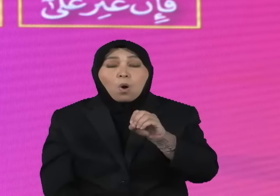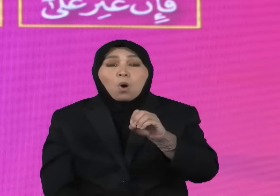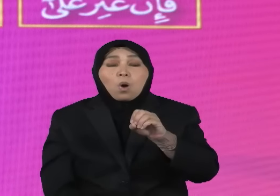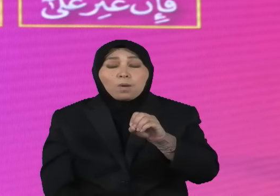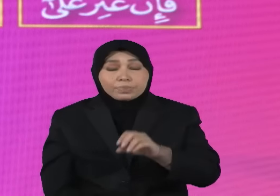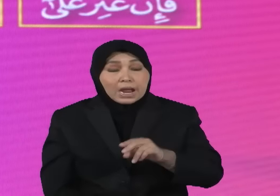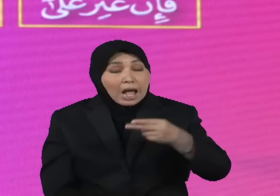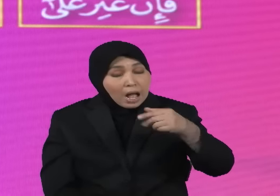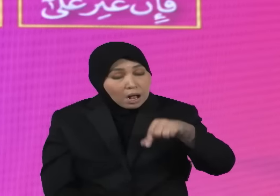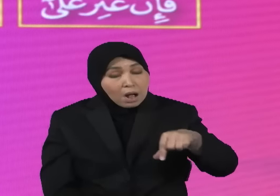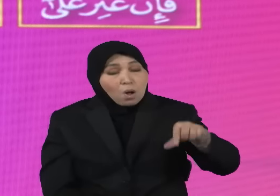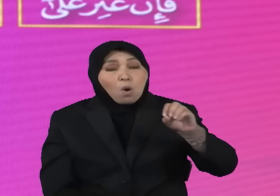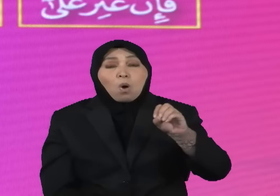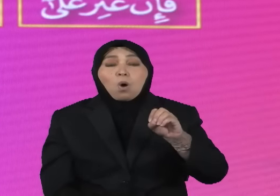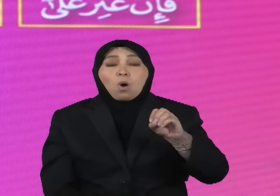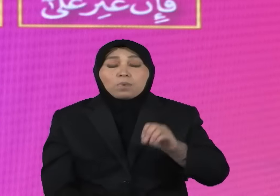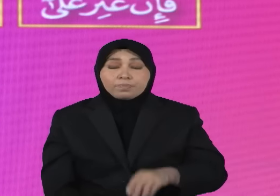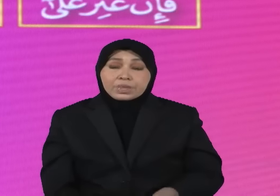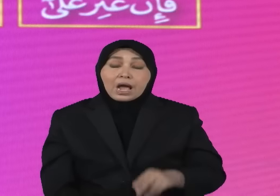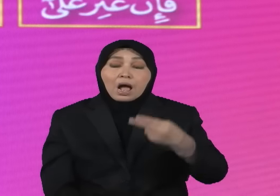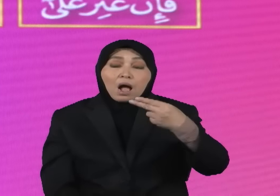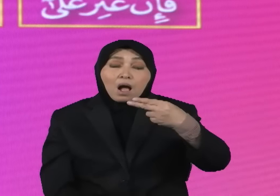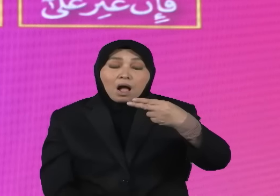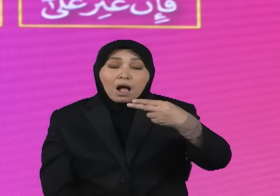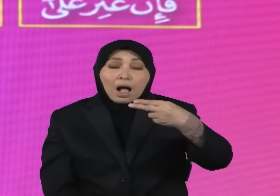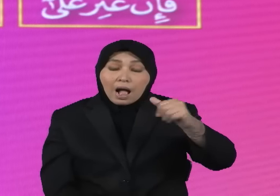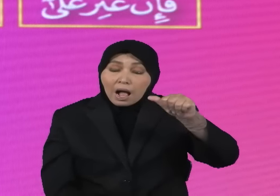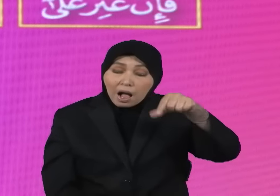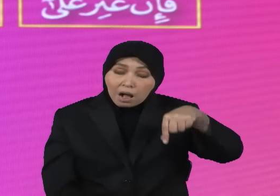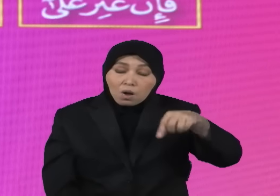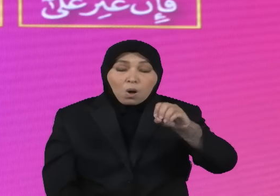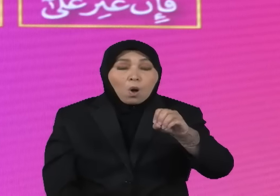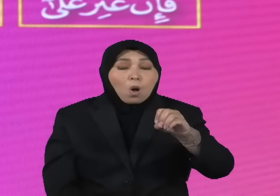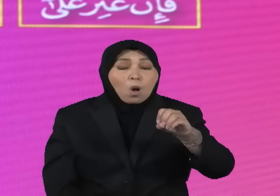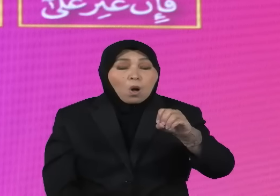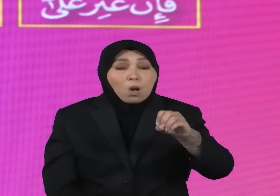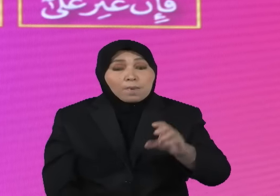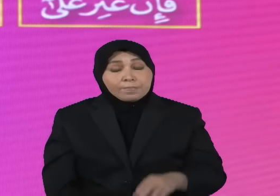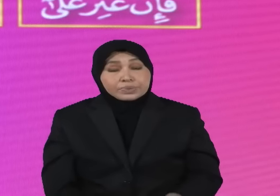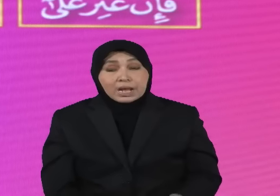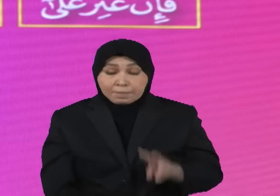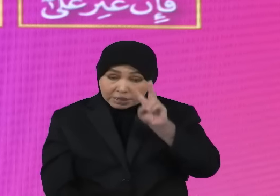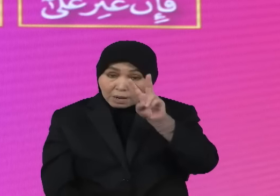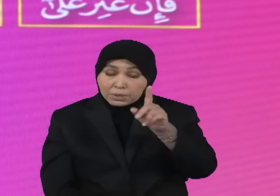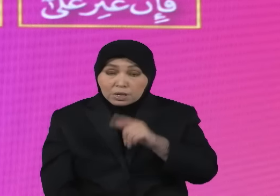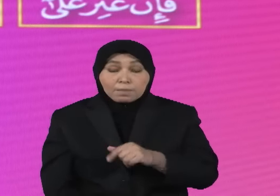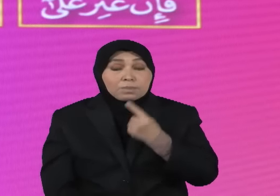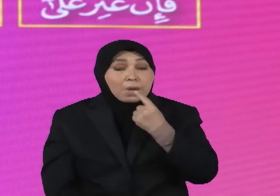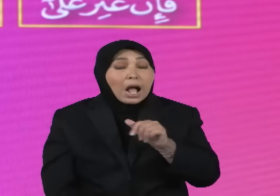Hakko. Hakko. Hakko. Hakko. Perhatikan betul-betul mulut